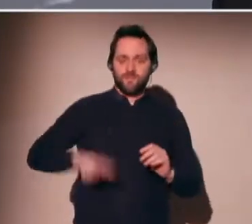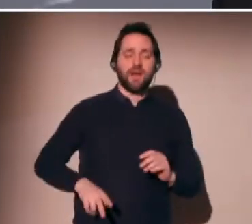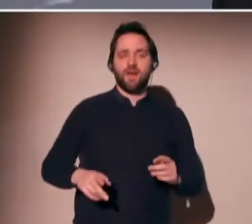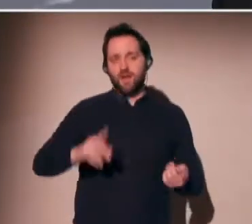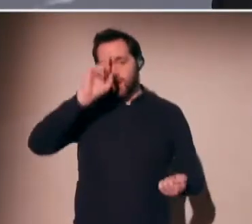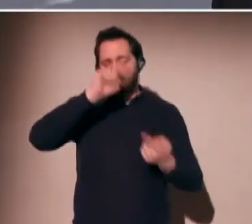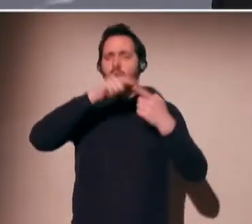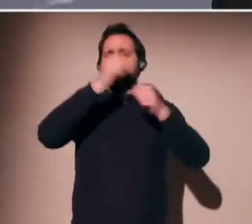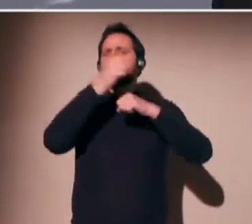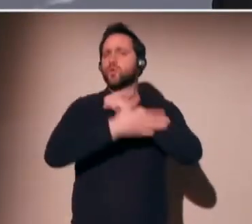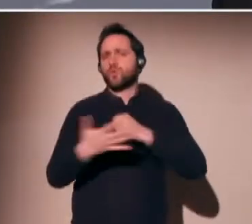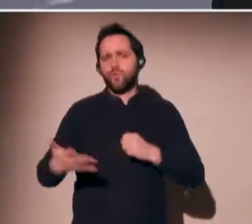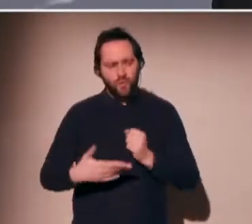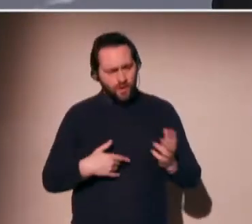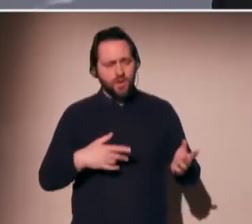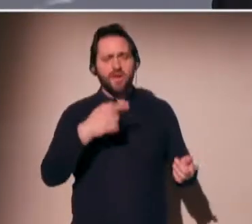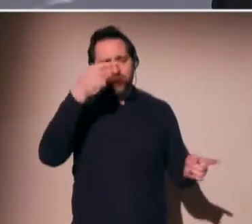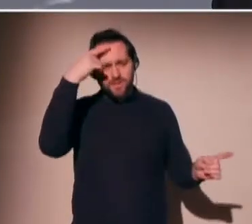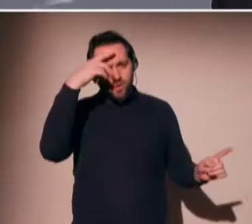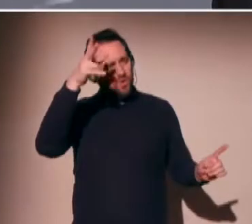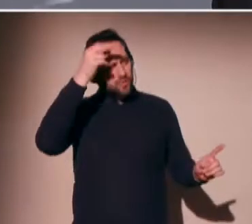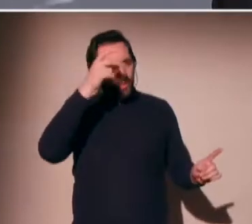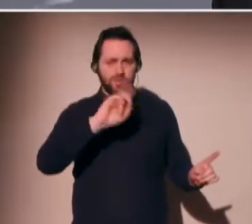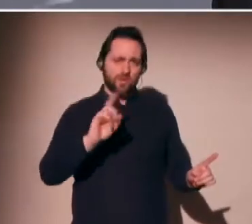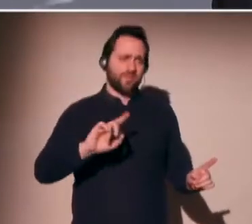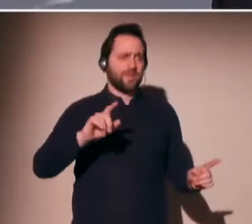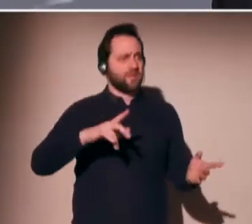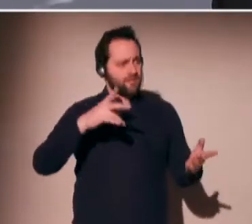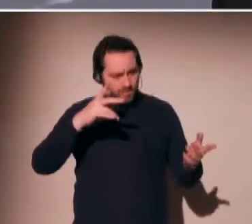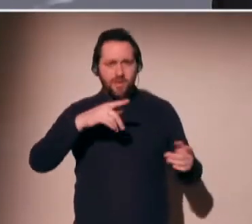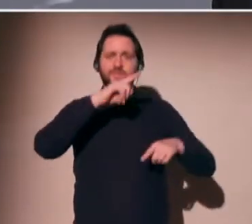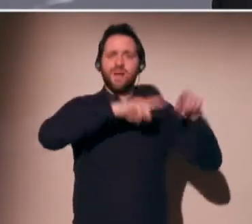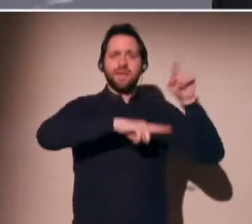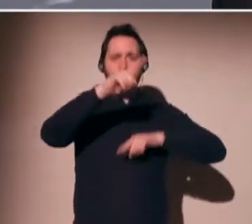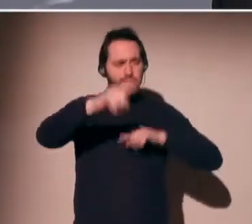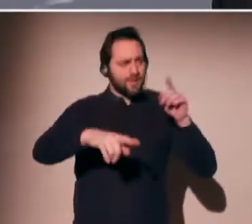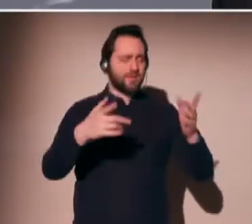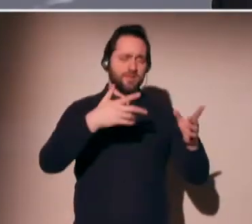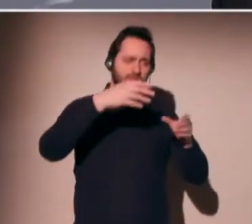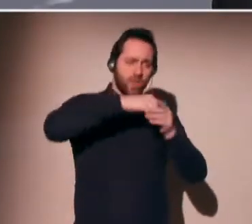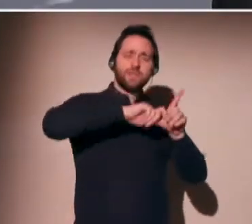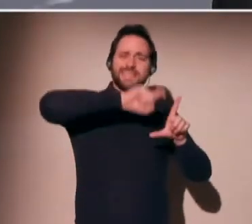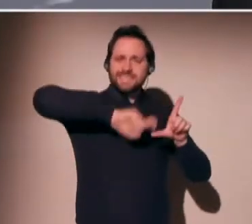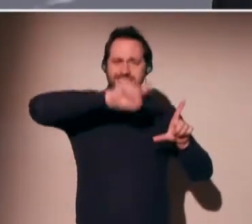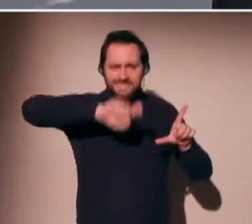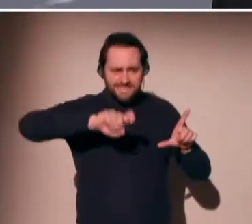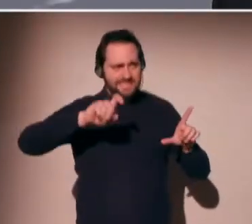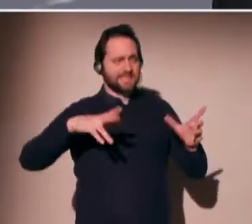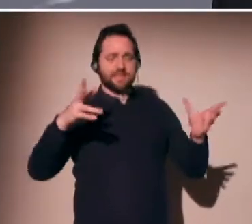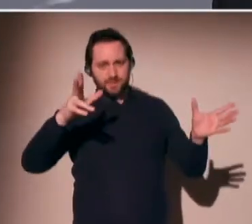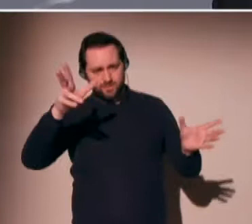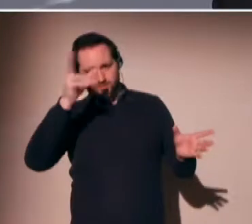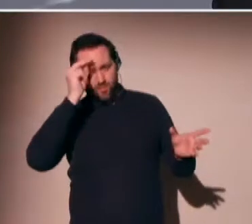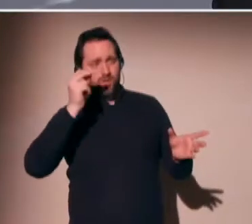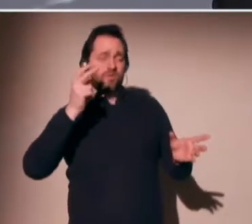un enjeu de comprendre la géométrie de ces variables, autrement dit, les statistiques de ces variables. Et ce sont des problèmes qu'on sait être très difficiles,